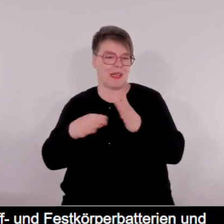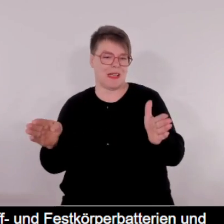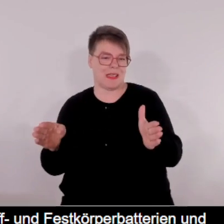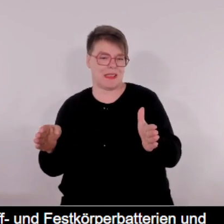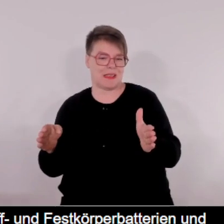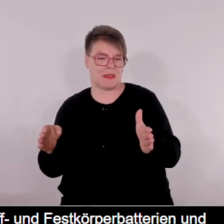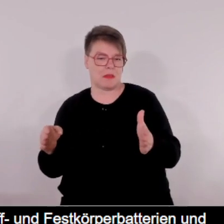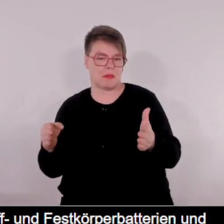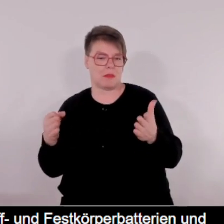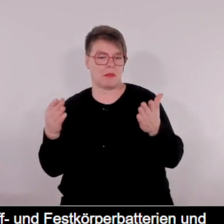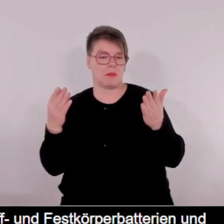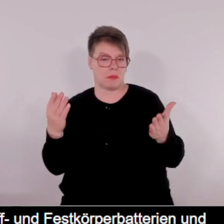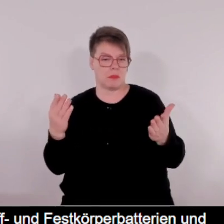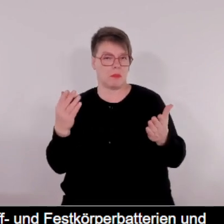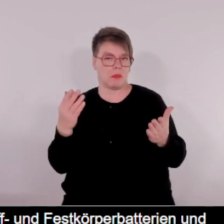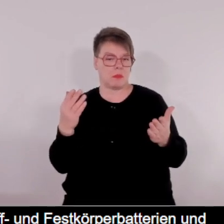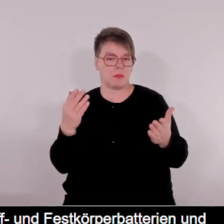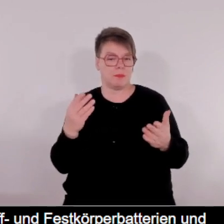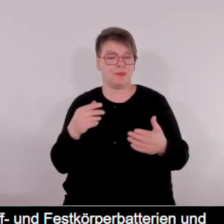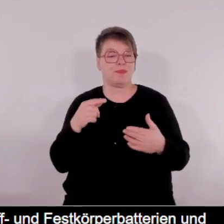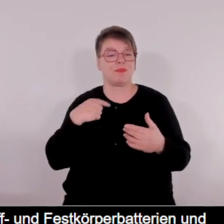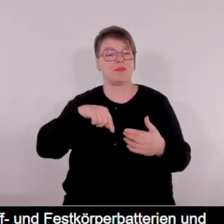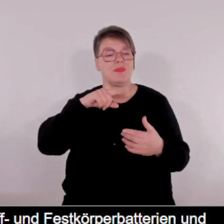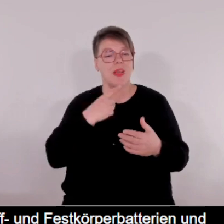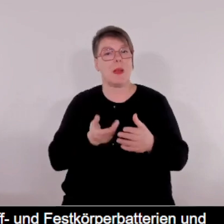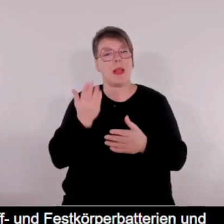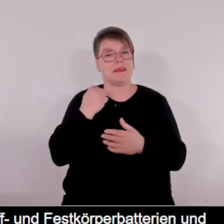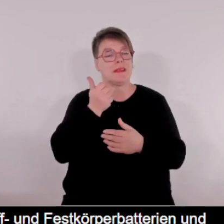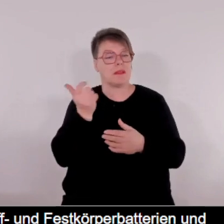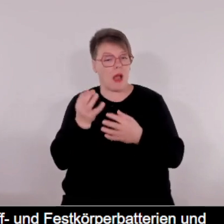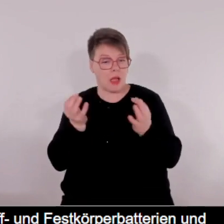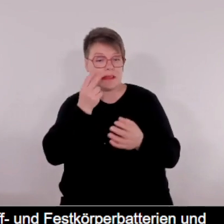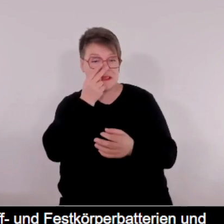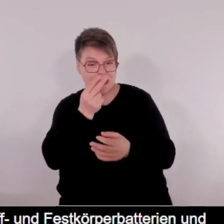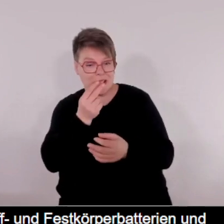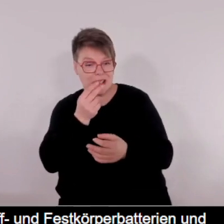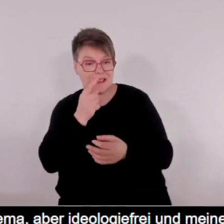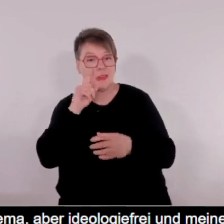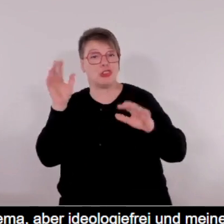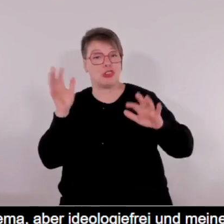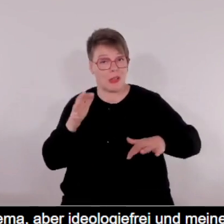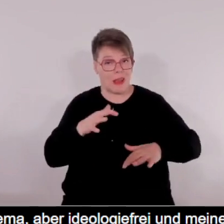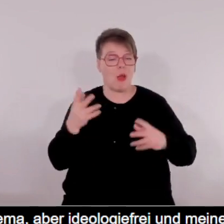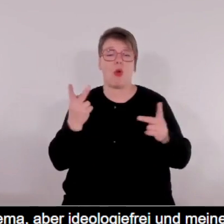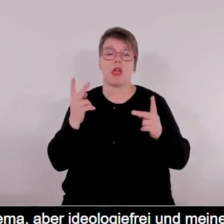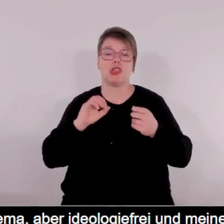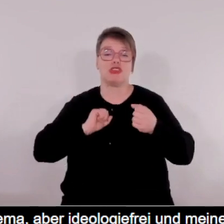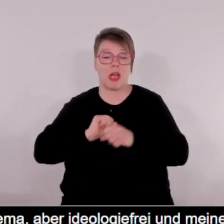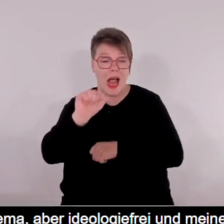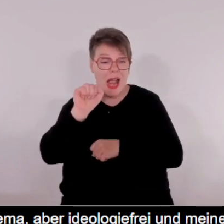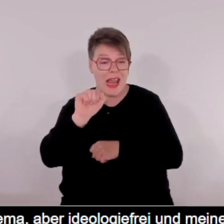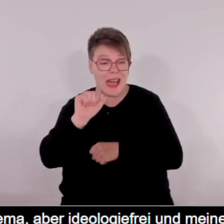Dankeschön. Landwirtschaftsministerin Michaela Kanibler. Ja, vielen Dank, liebe Kollegen, meine sehr geehrten Damen und Herren Medienvertreter.